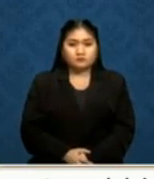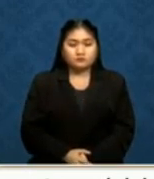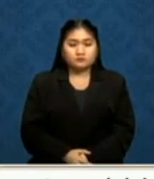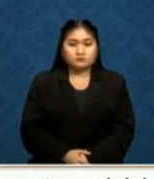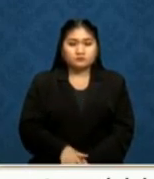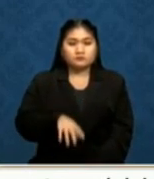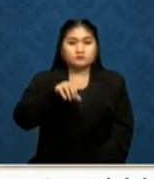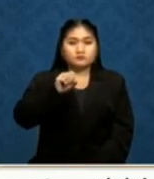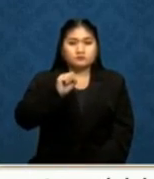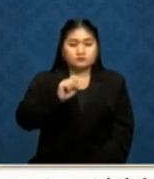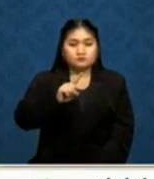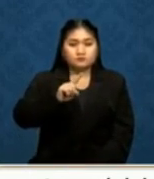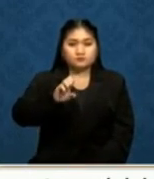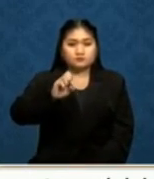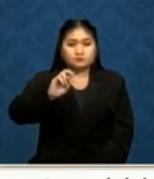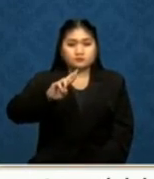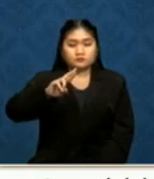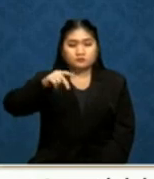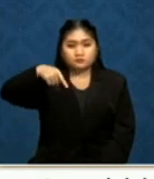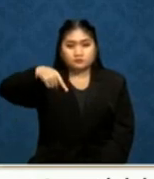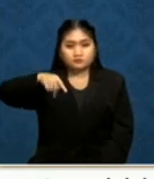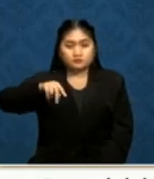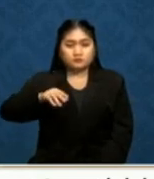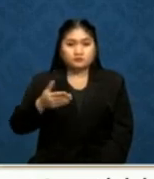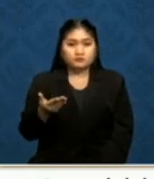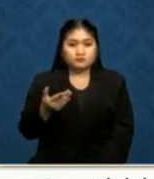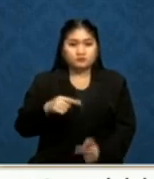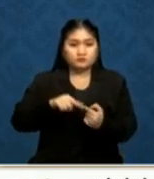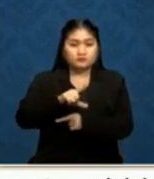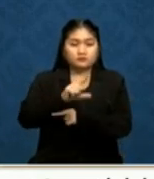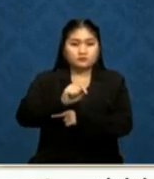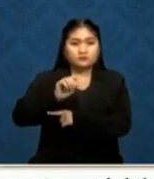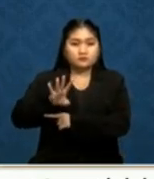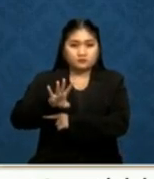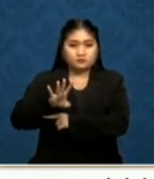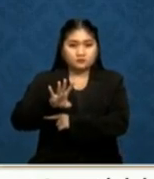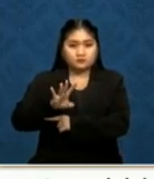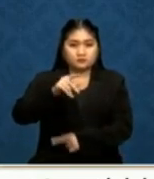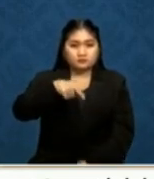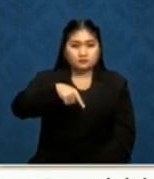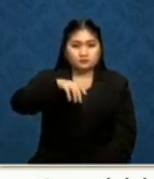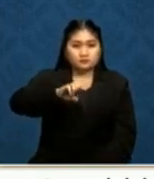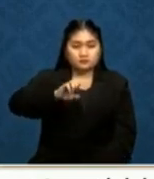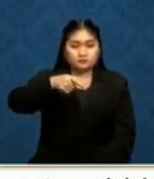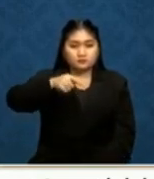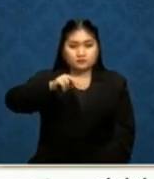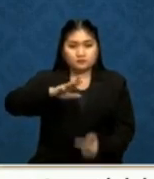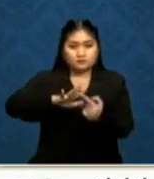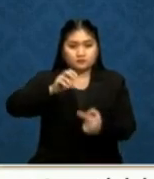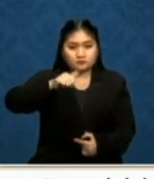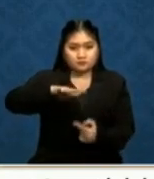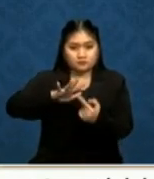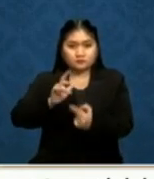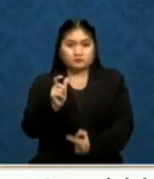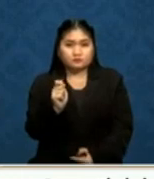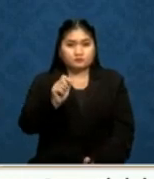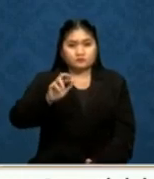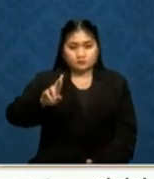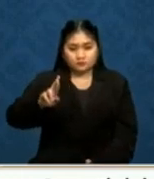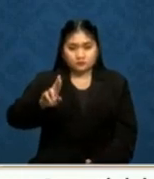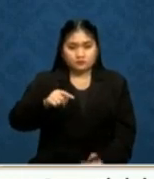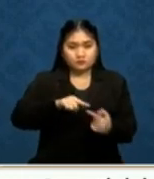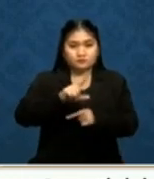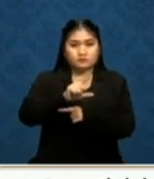สิพรโกวิท24นางสาวพีประภาออนเสถียรไทย